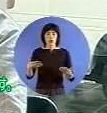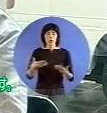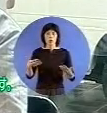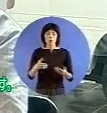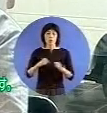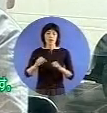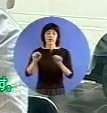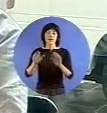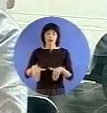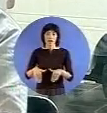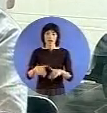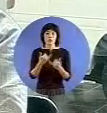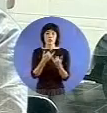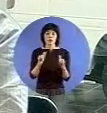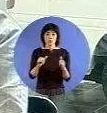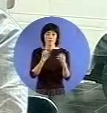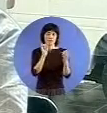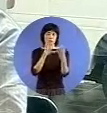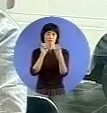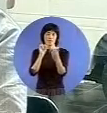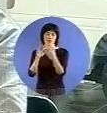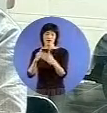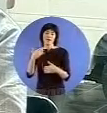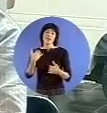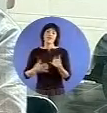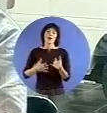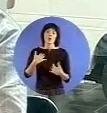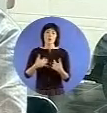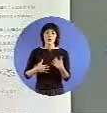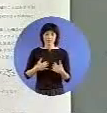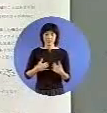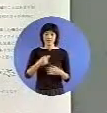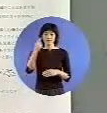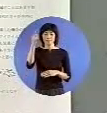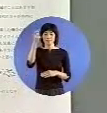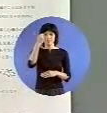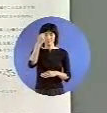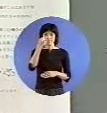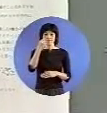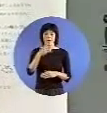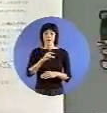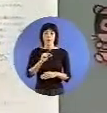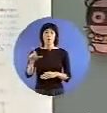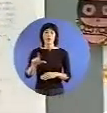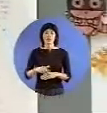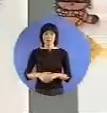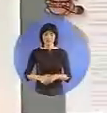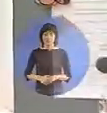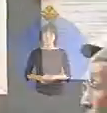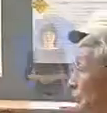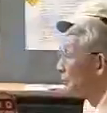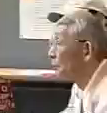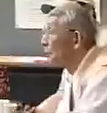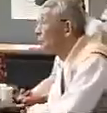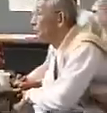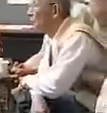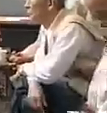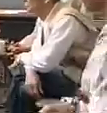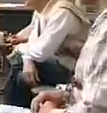て嬉しいですよね。それで学ぶこともたくさんありますね。 誰もが取り締まりが始まったんですか？ やめ